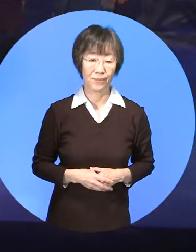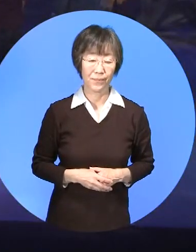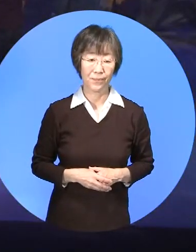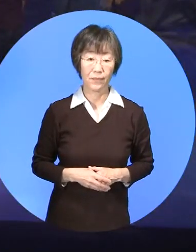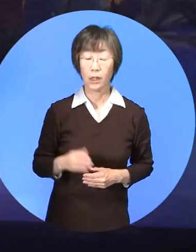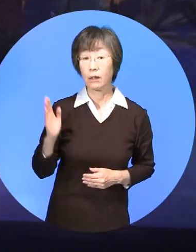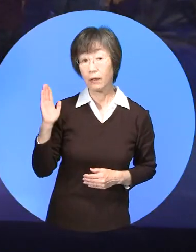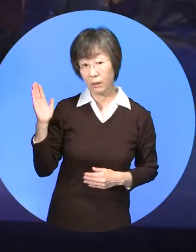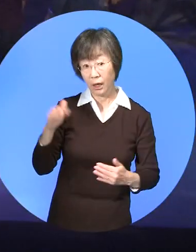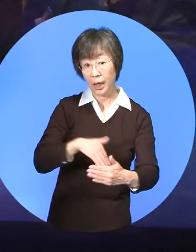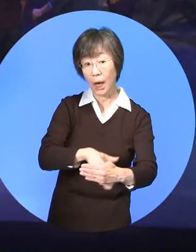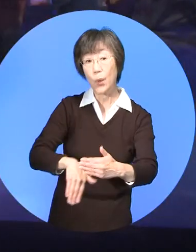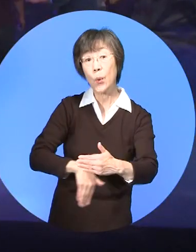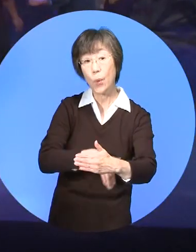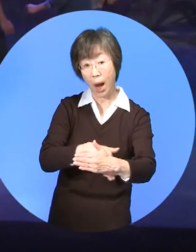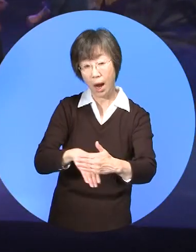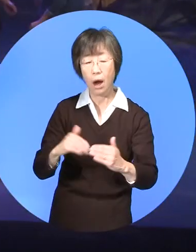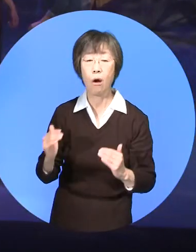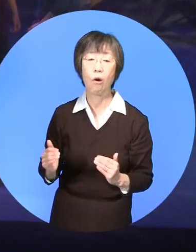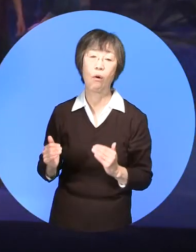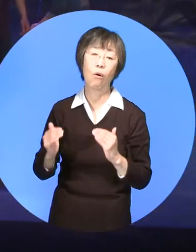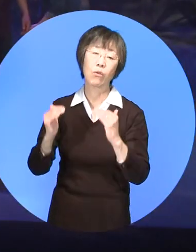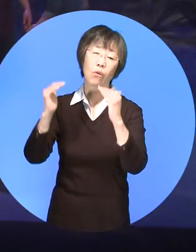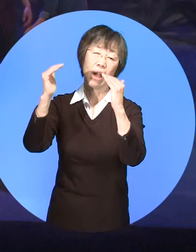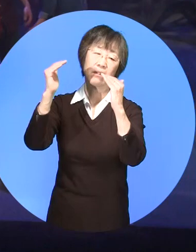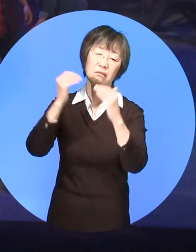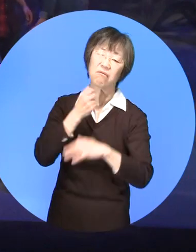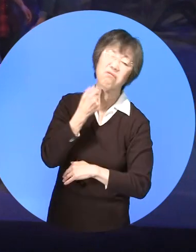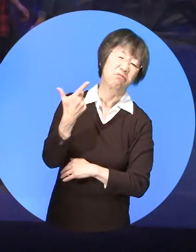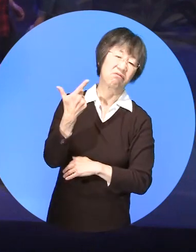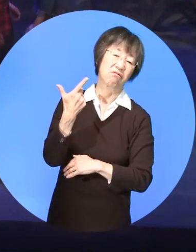物語は、大人になりたくない小学生が